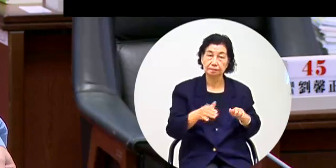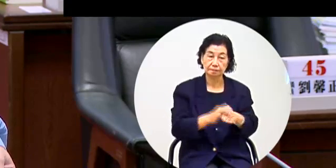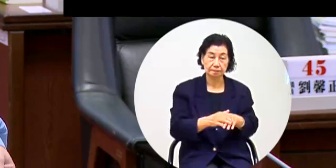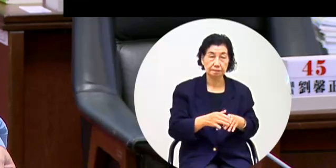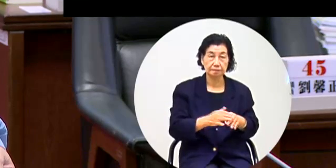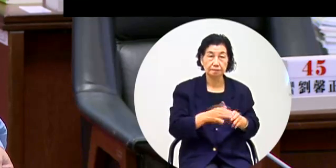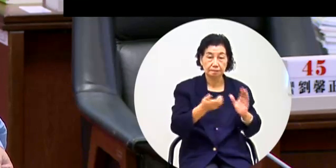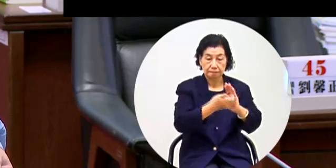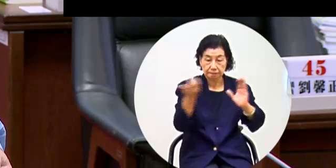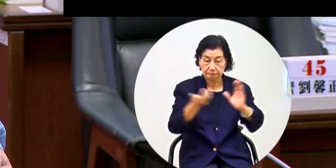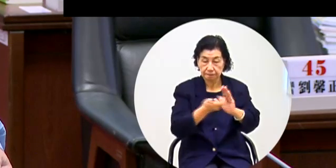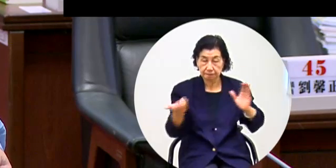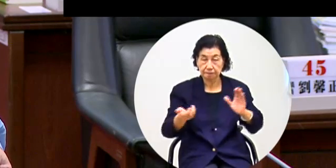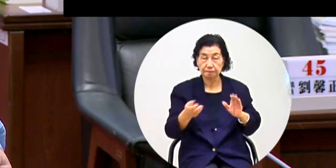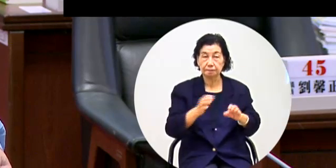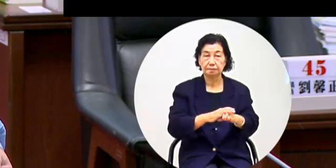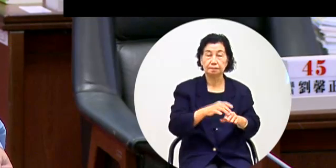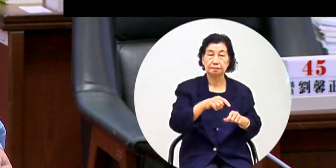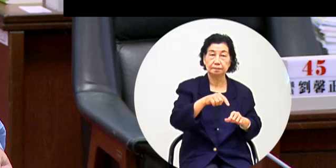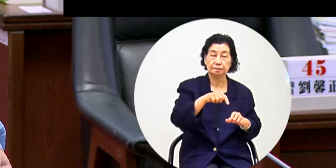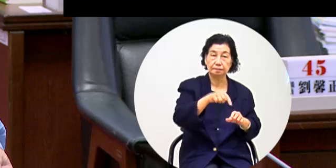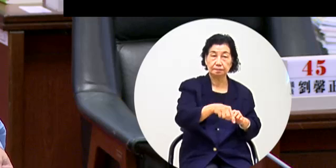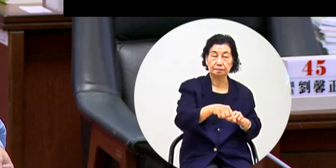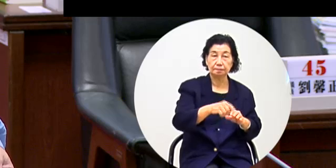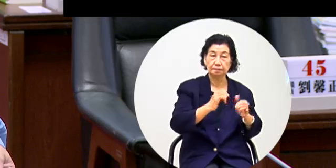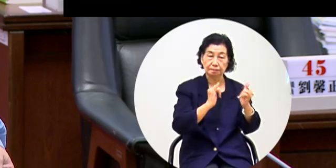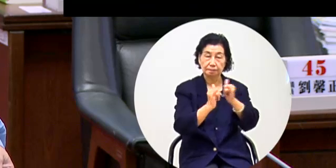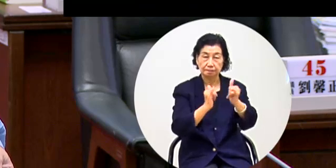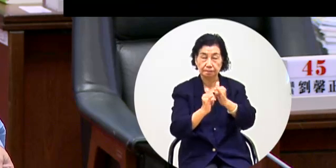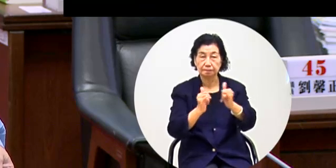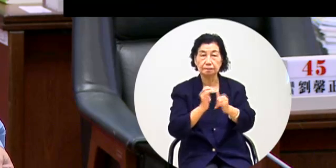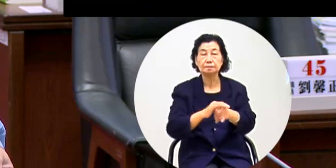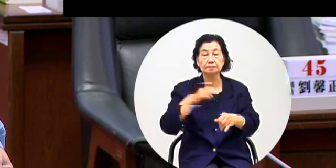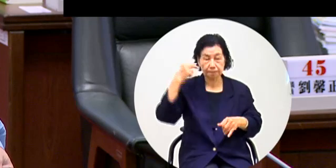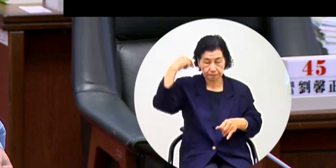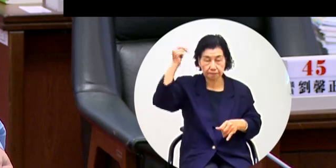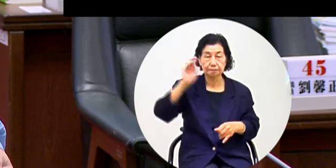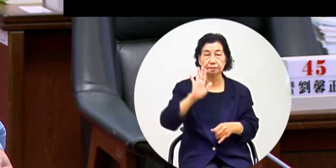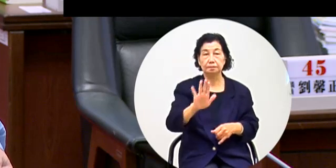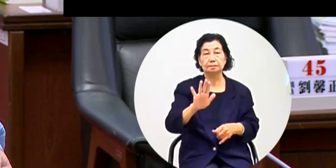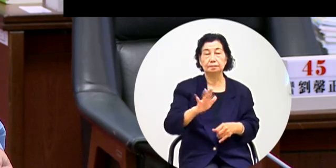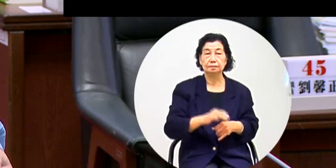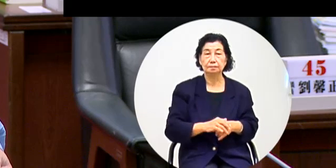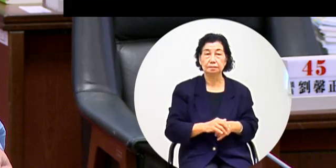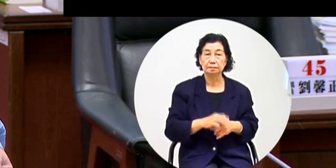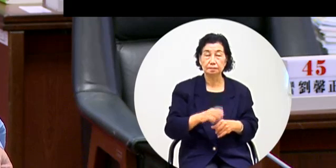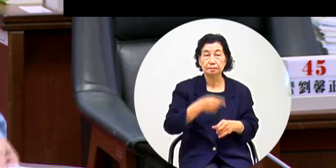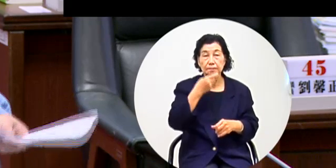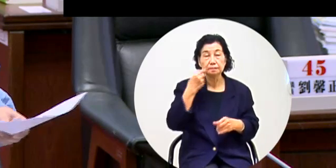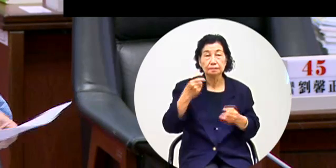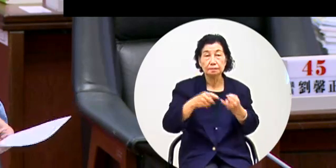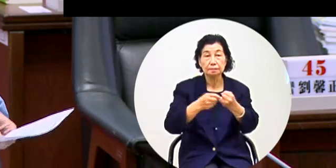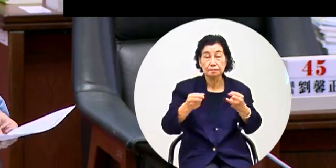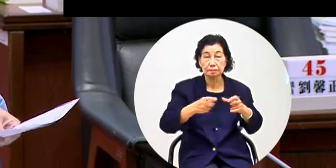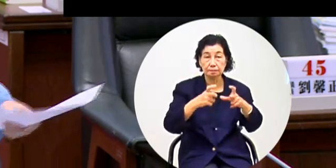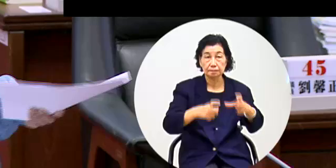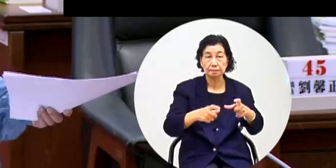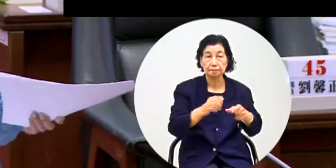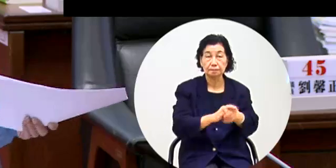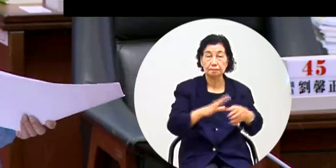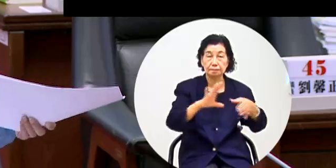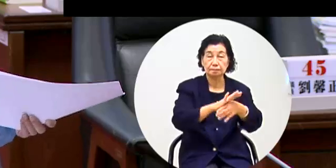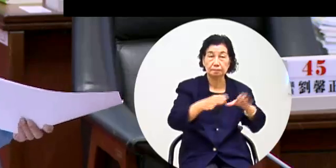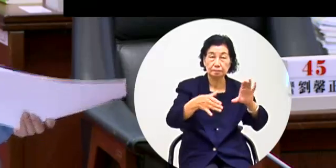居民有感觉，因为呢，这边大家会觉得就是说，红毛港好像跟当地的文化一直格格不入，跟凤山南城